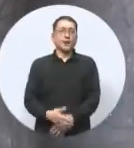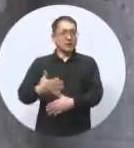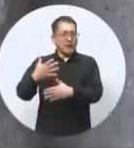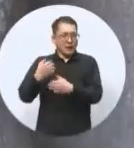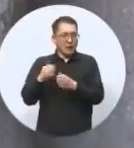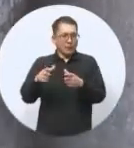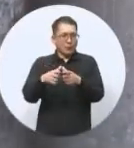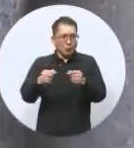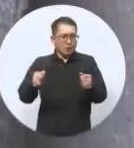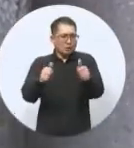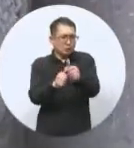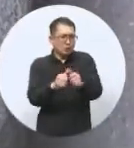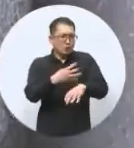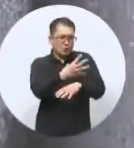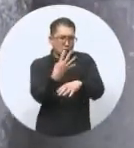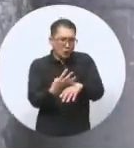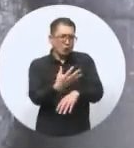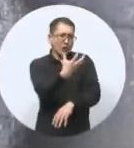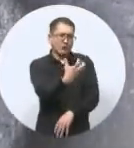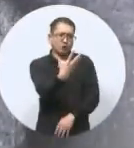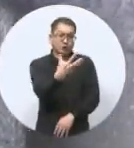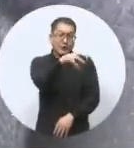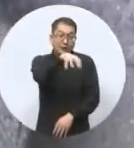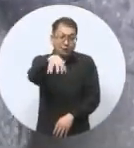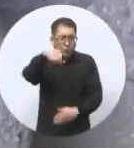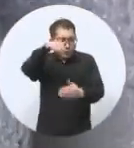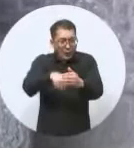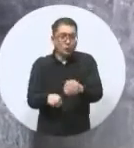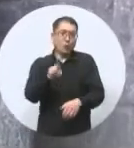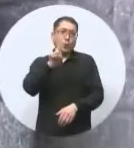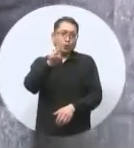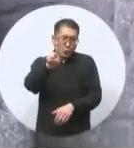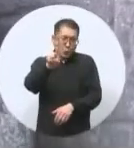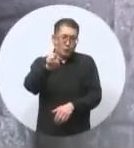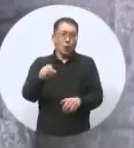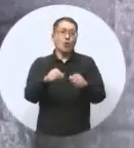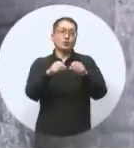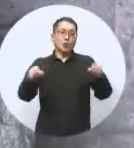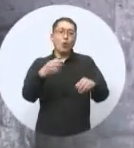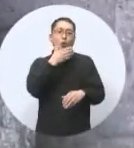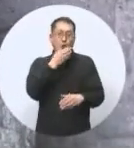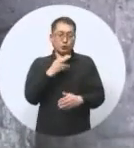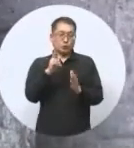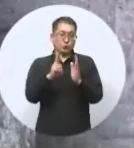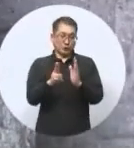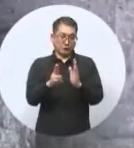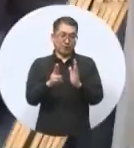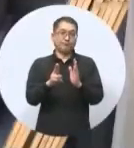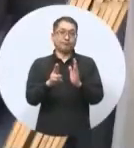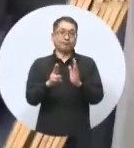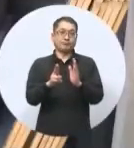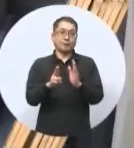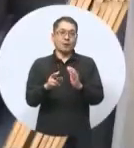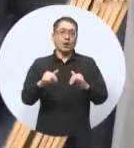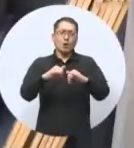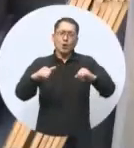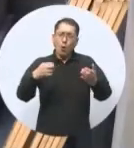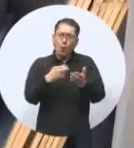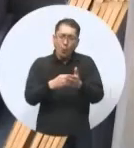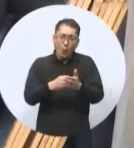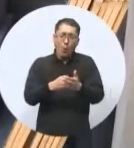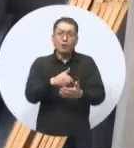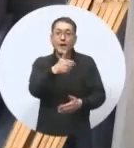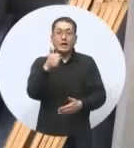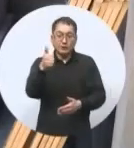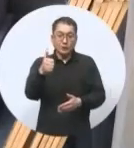相模の国準四国88箇所の一つとして数えられている長福寺。弘法大師の石像